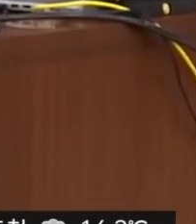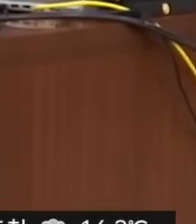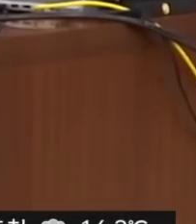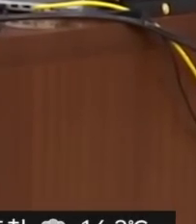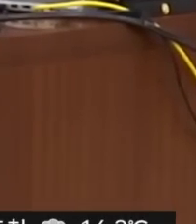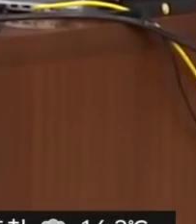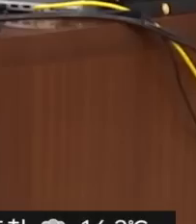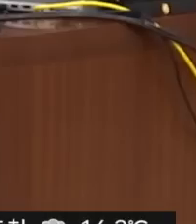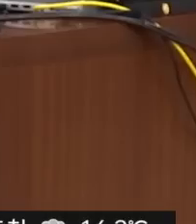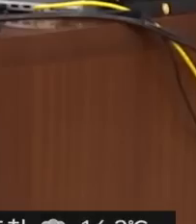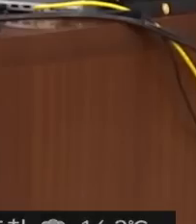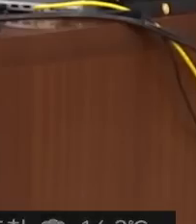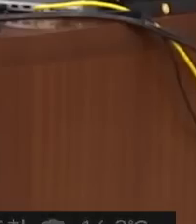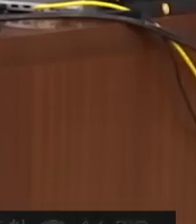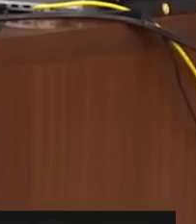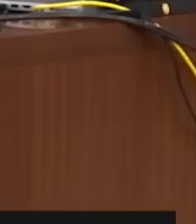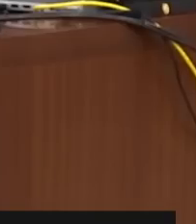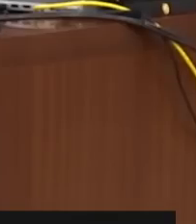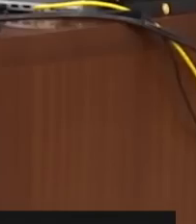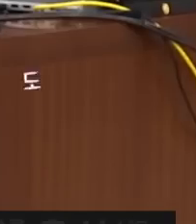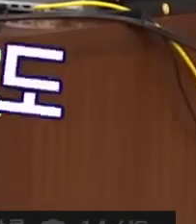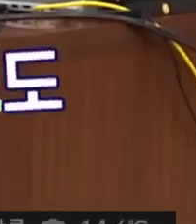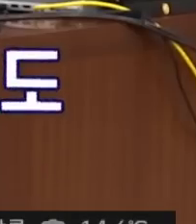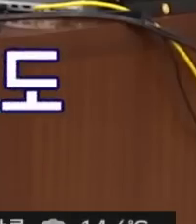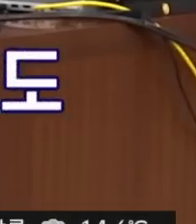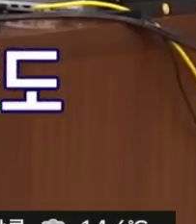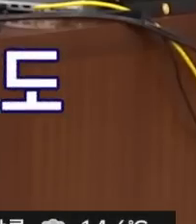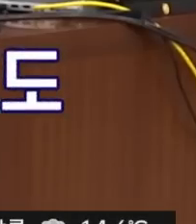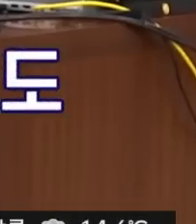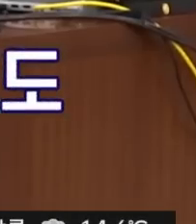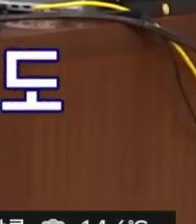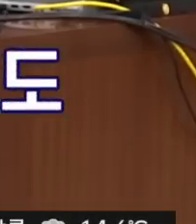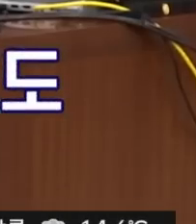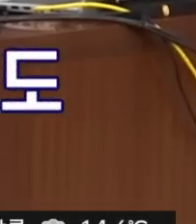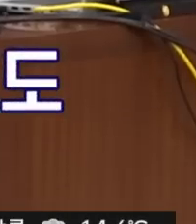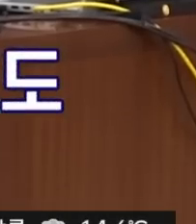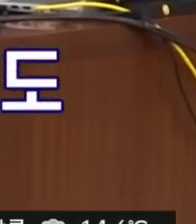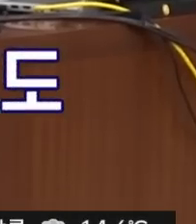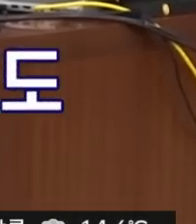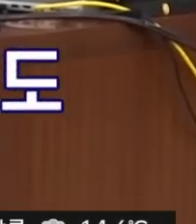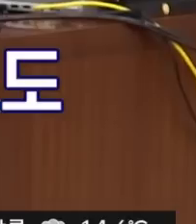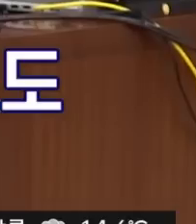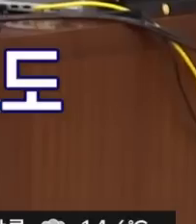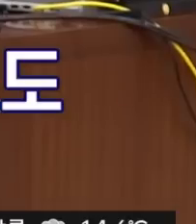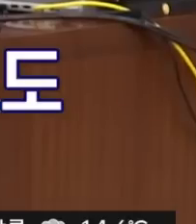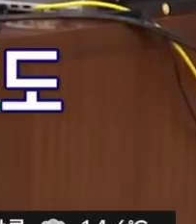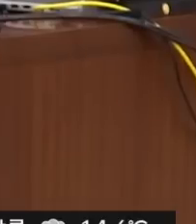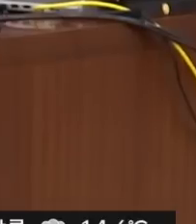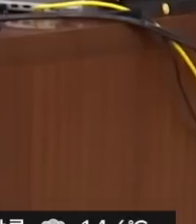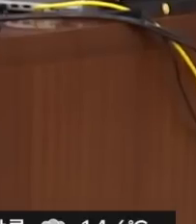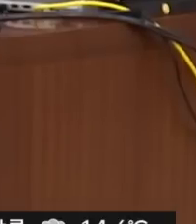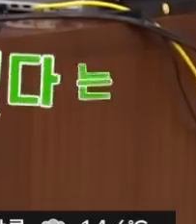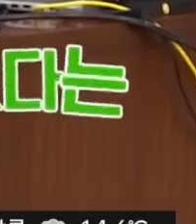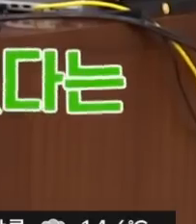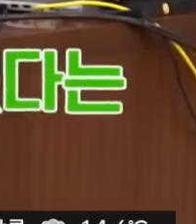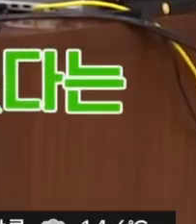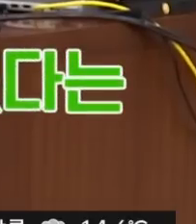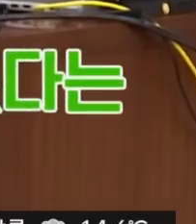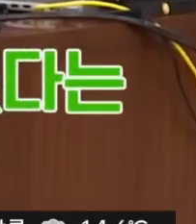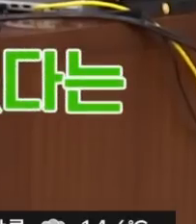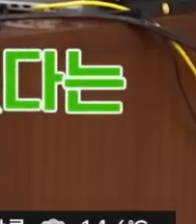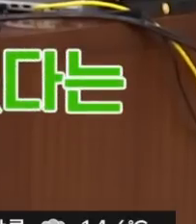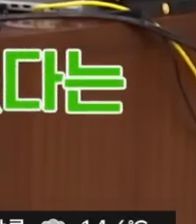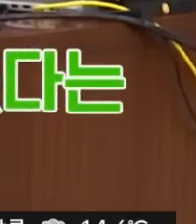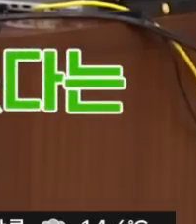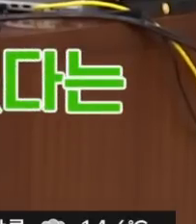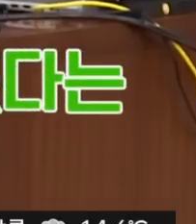것도 봤는데 절대 그 상황은 은폐할 상황도 아니고 은폐할 의도도 없었고 앞으로도 그럴 것입니다. 그래서 그것은 은폐의